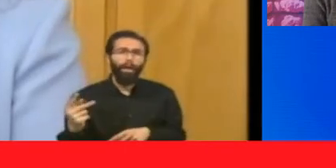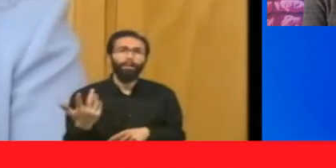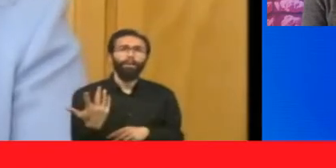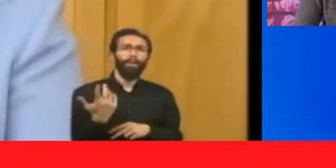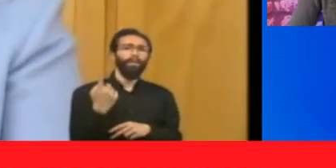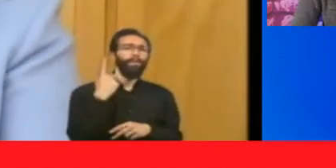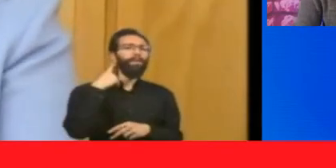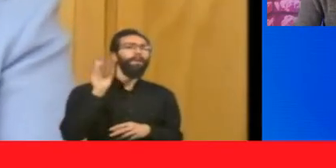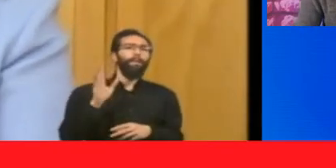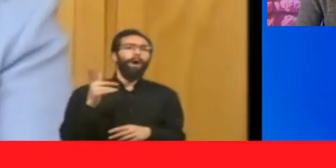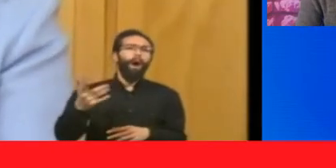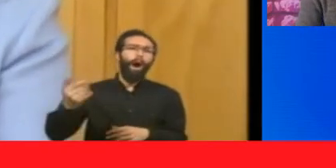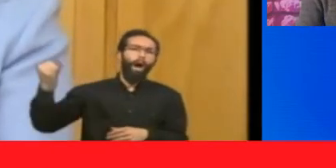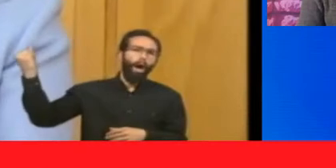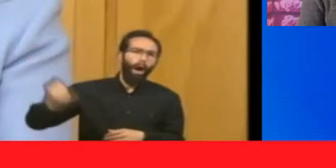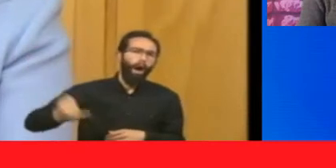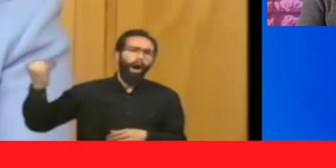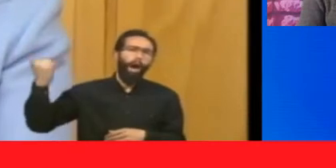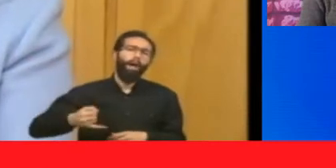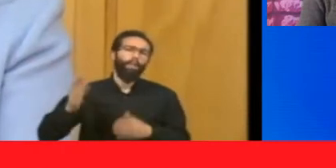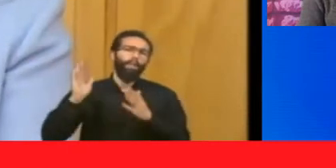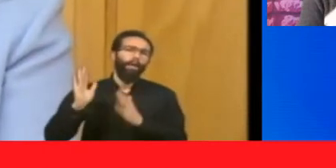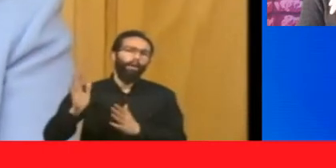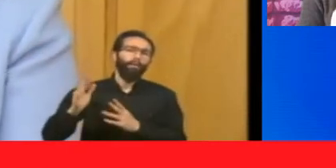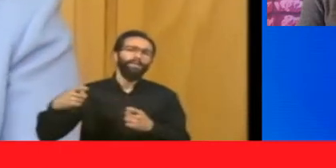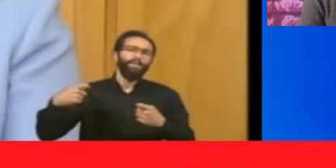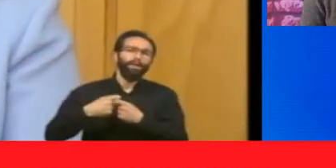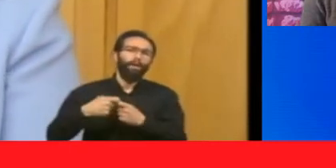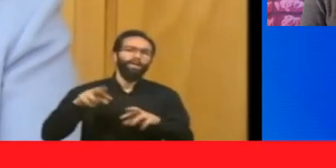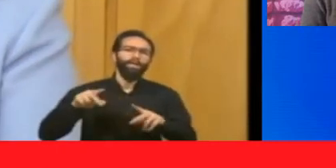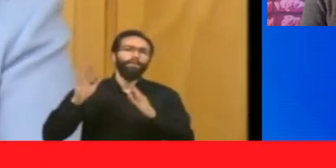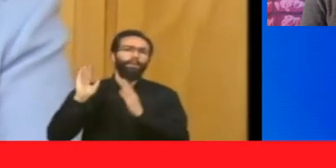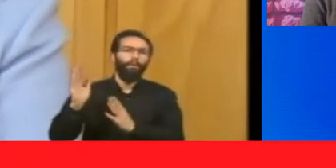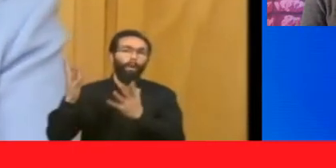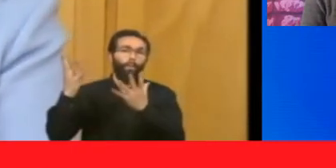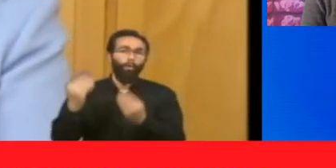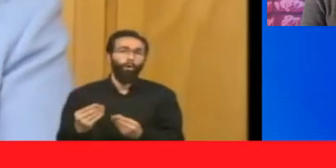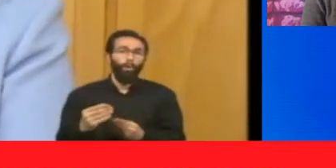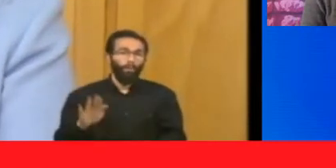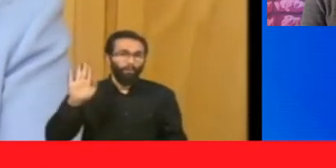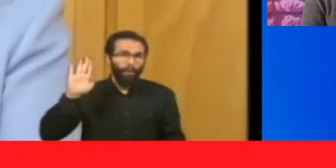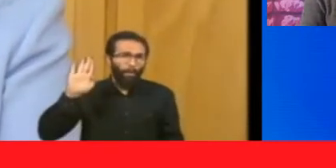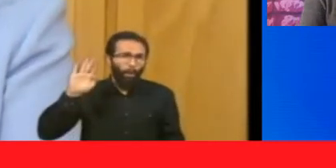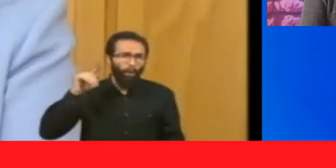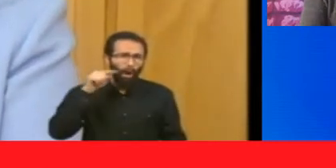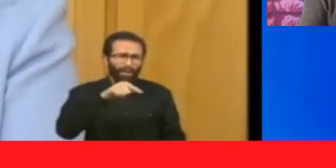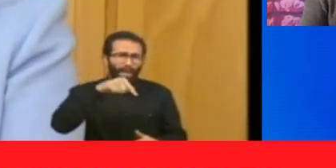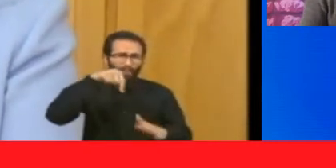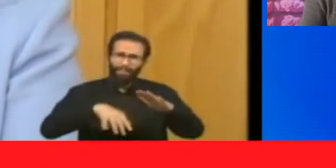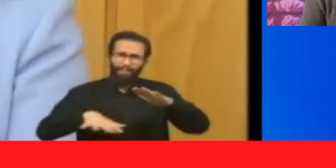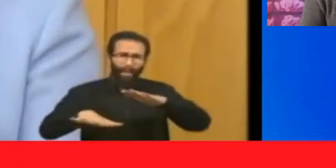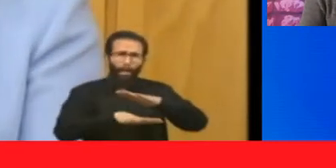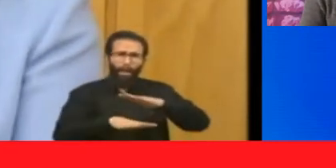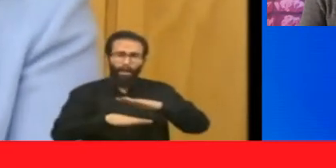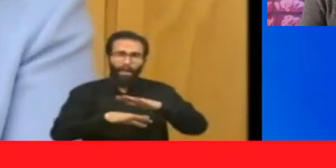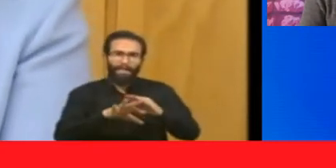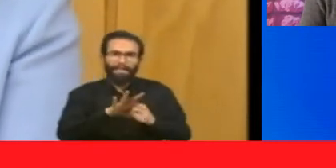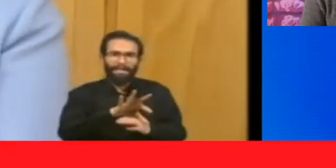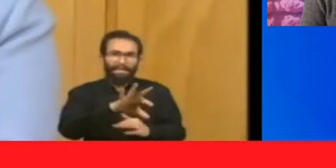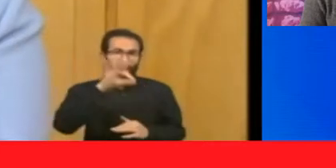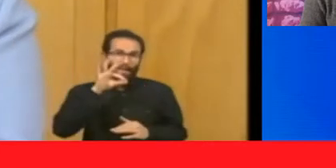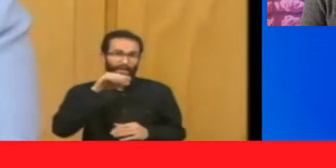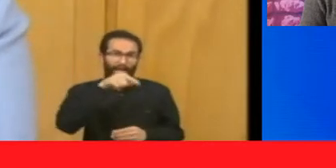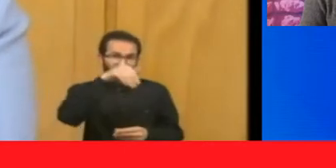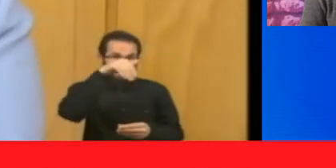durumdalar. Demokrasinin en temel ilkesi olan seçme, seçilme hakkına darbe yaptılar.